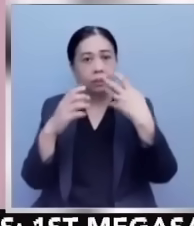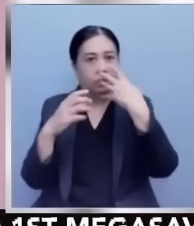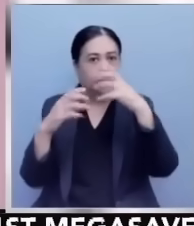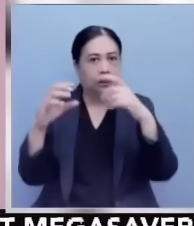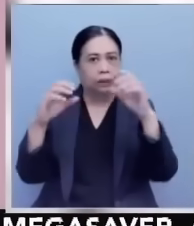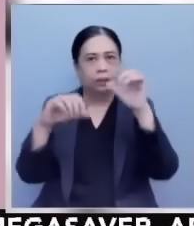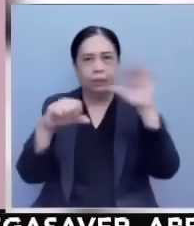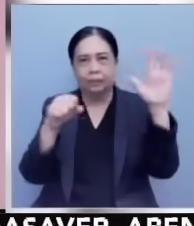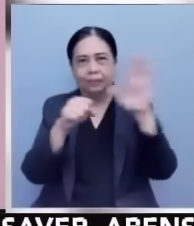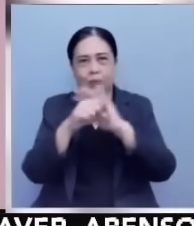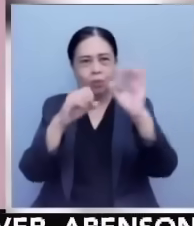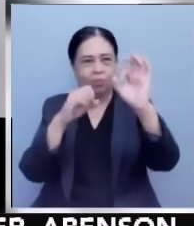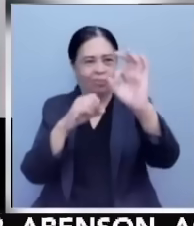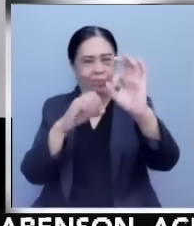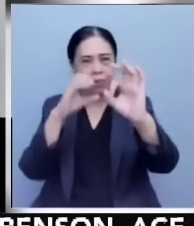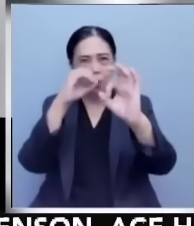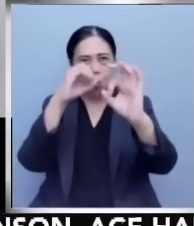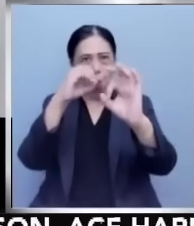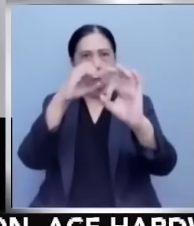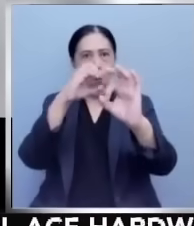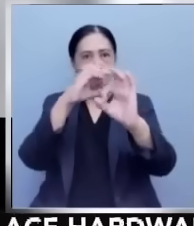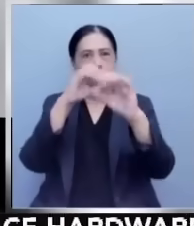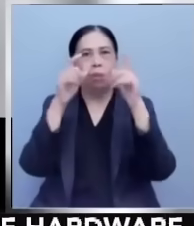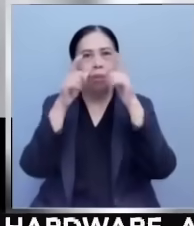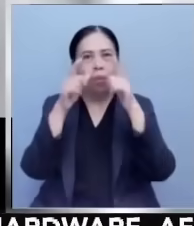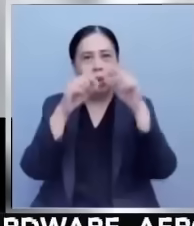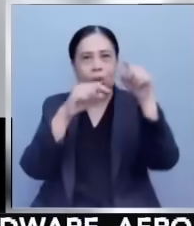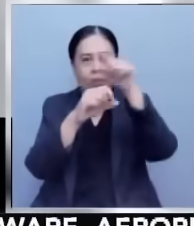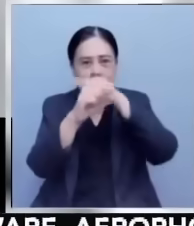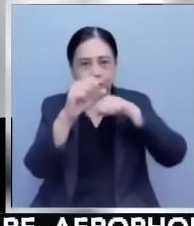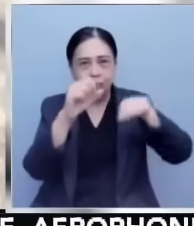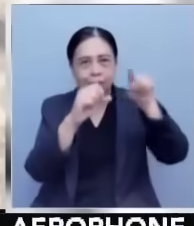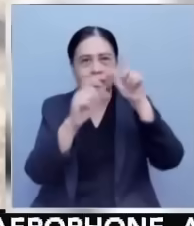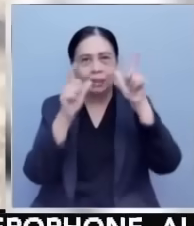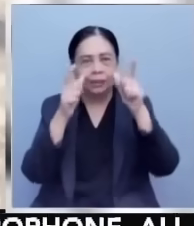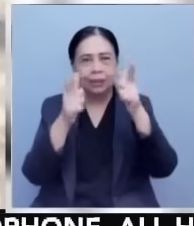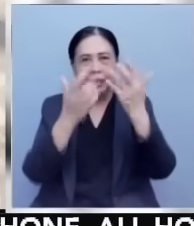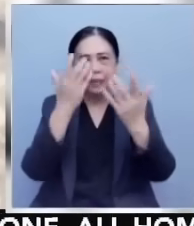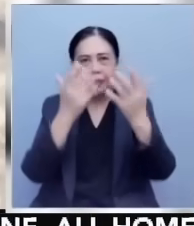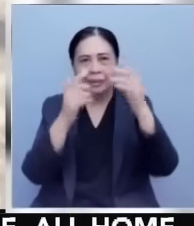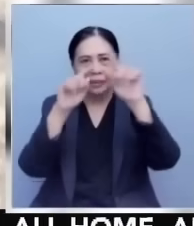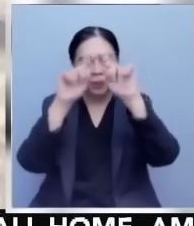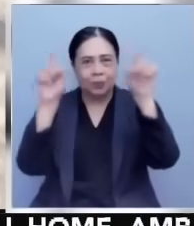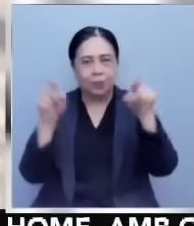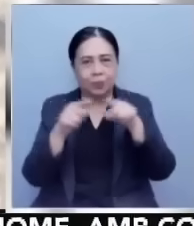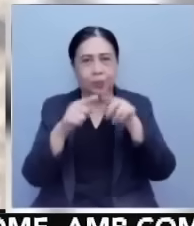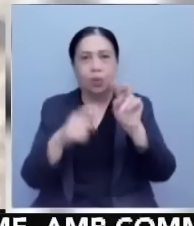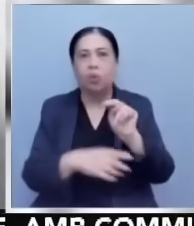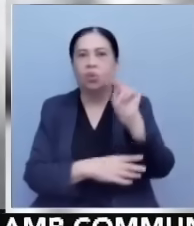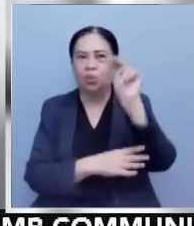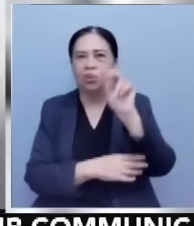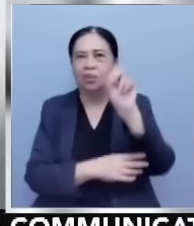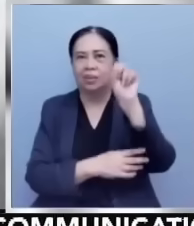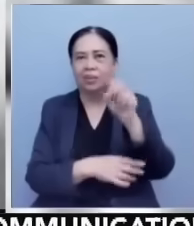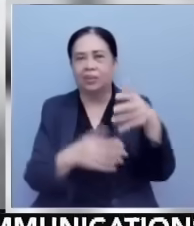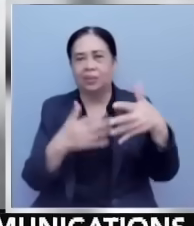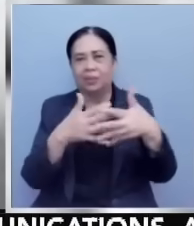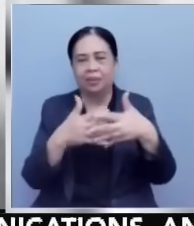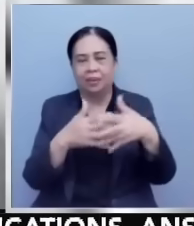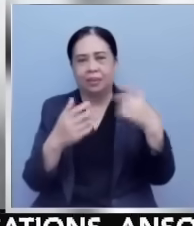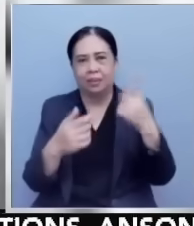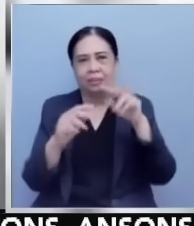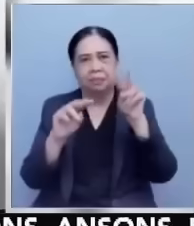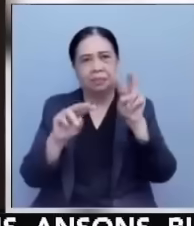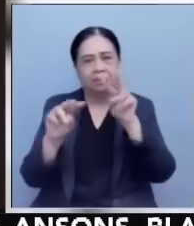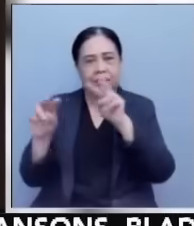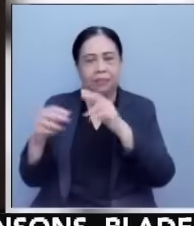natatakpan, literal na nagmumukhang ring of fire. Yun nga lang, sa North at South America lang ito napagmasdan. Ang susunod